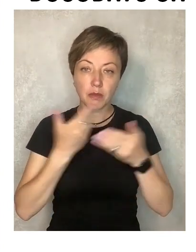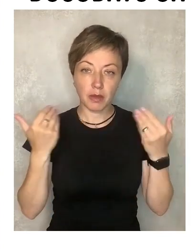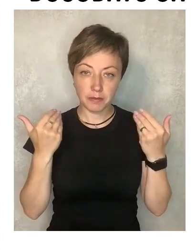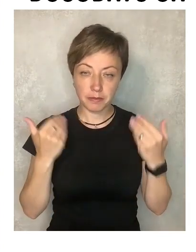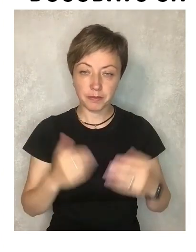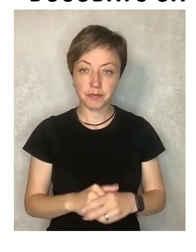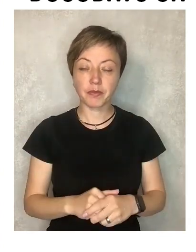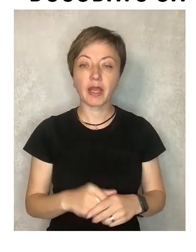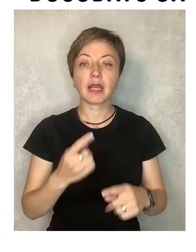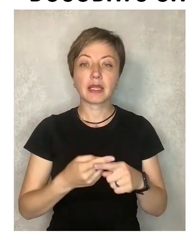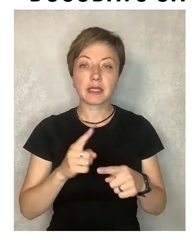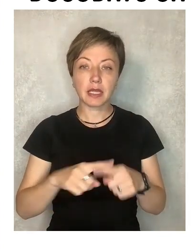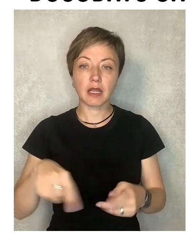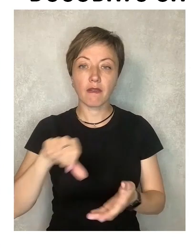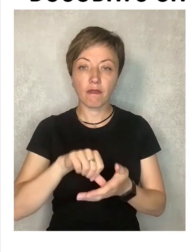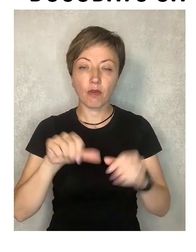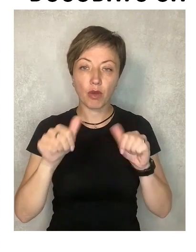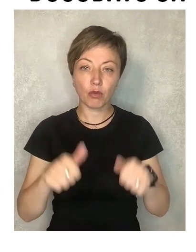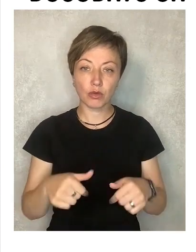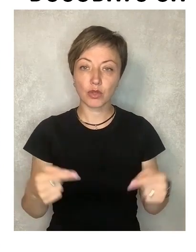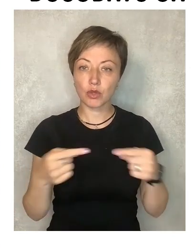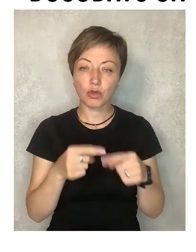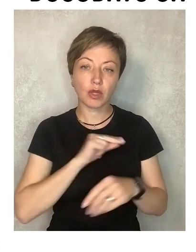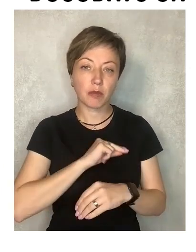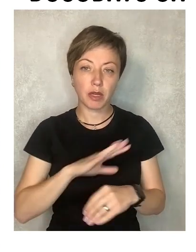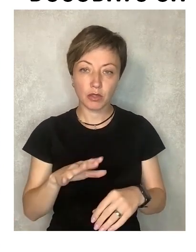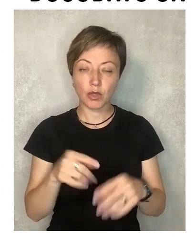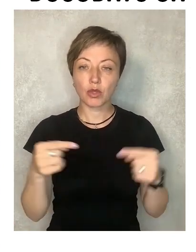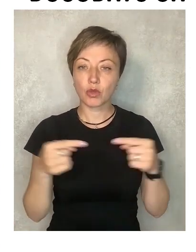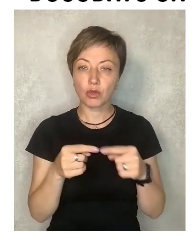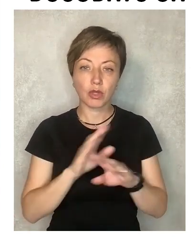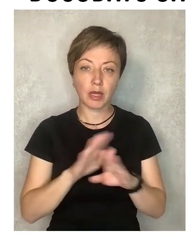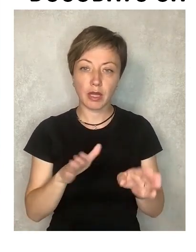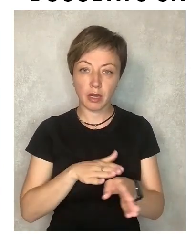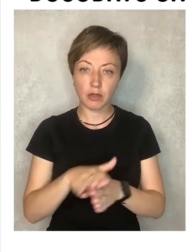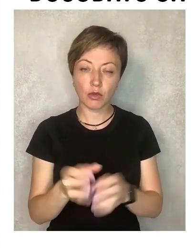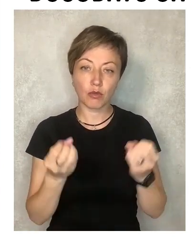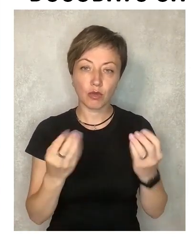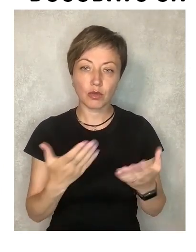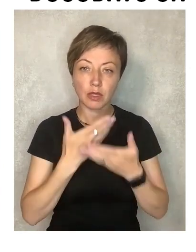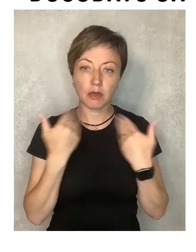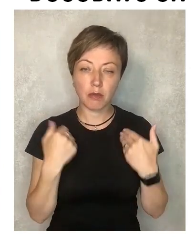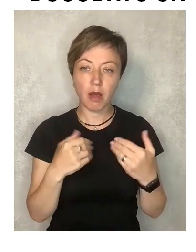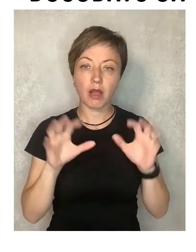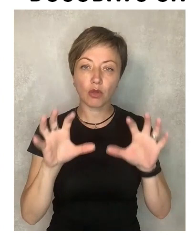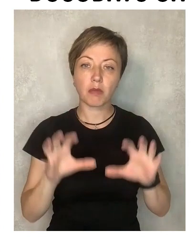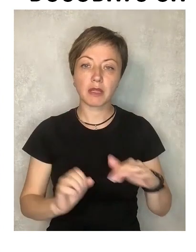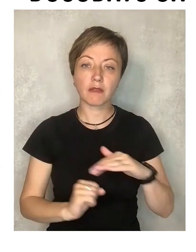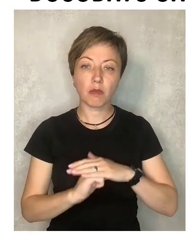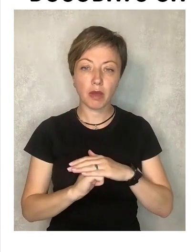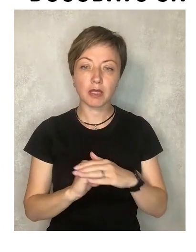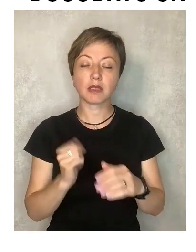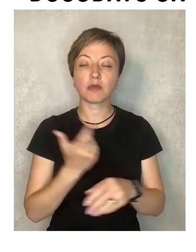така форма участі, яку можна сказати, вона точно не працює, точно не реалізовується, просто тому, що немає нормативної бази. Інші більше чи